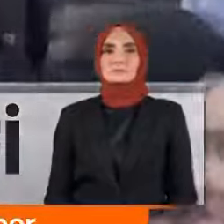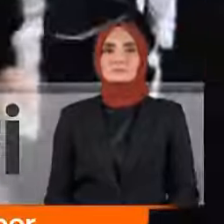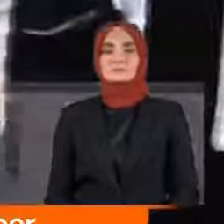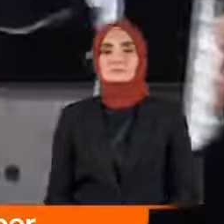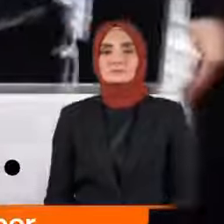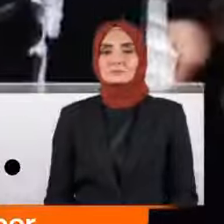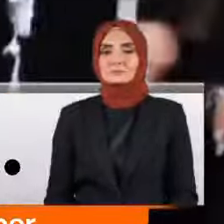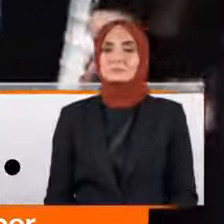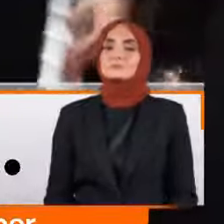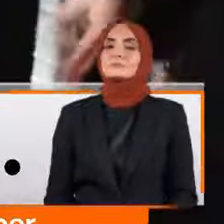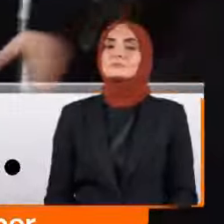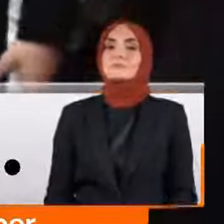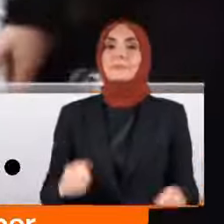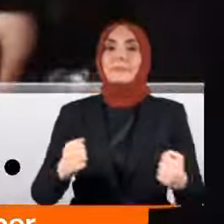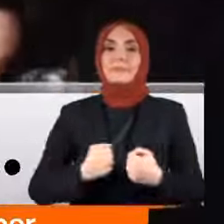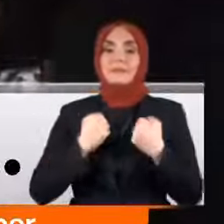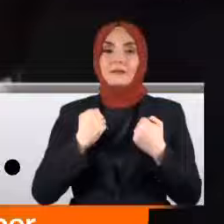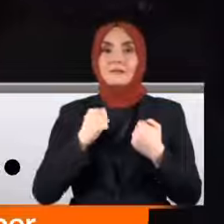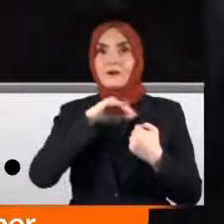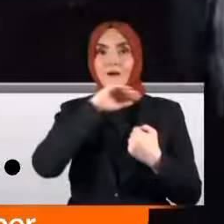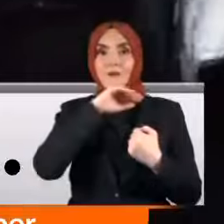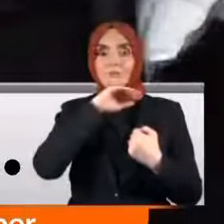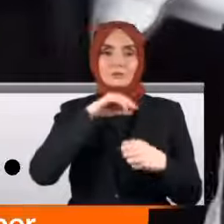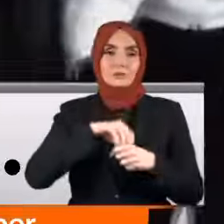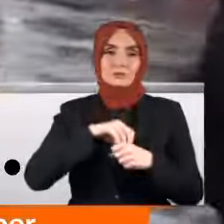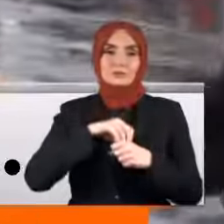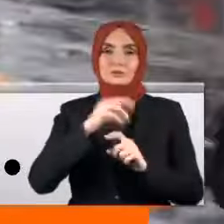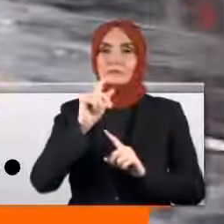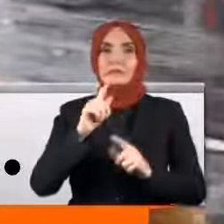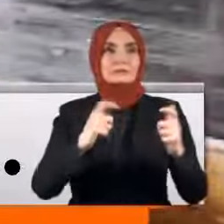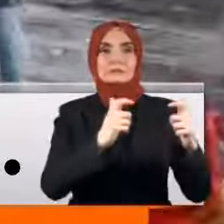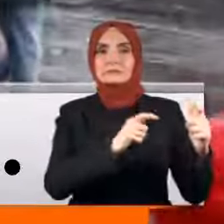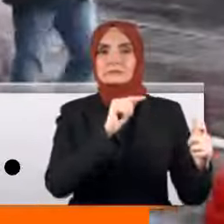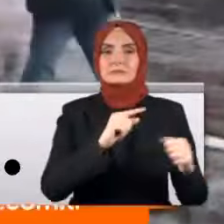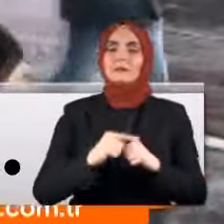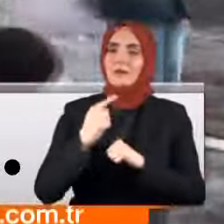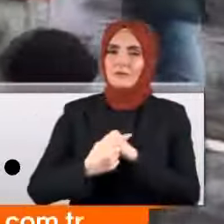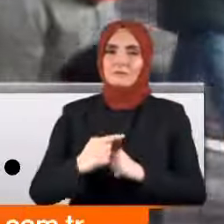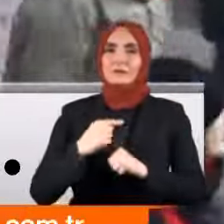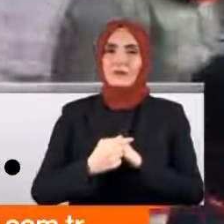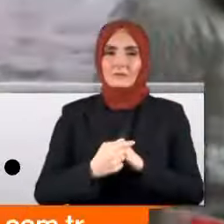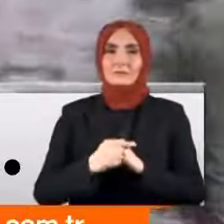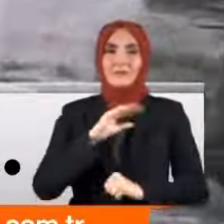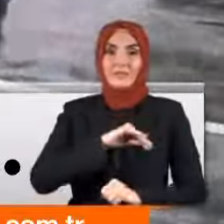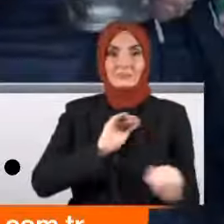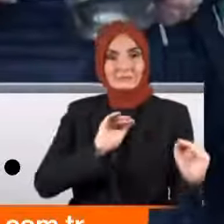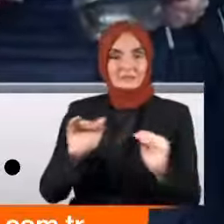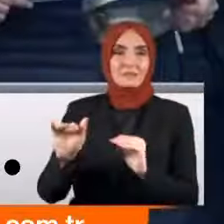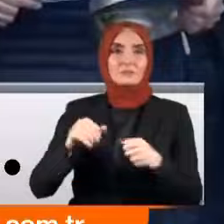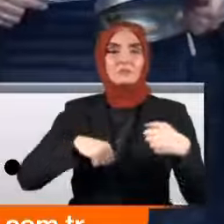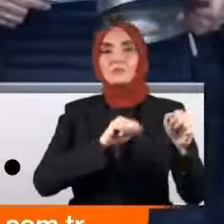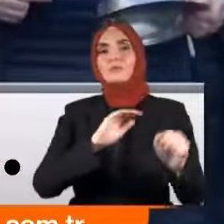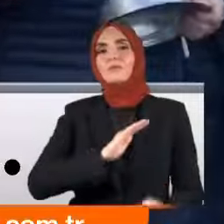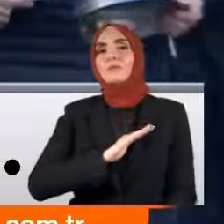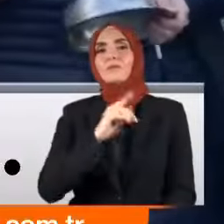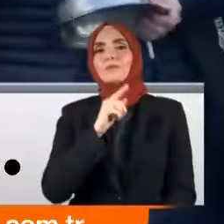Berlin ve Milano gibi dev Avrupa kentleri de bu kıyımın durması için her hafta destek eylemlerine imza atıyor. Gazze kasabının kan banyosu ne